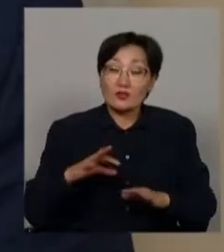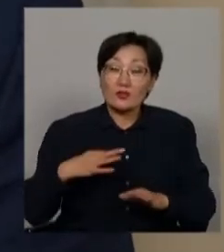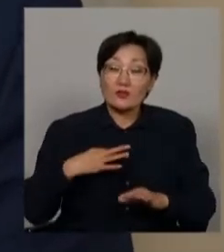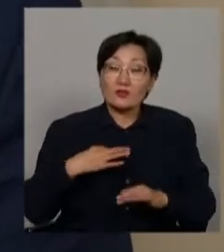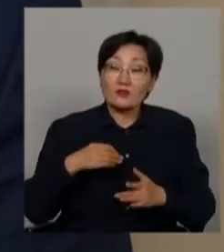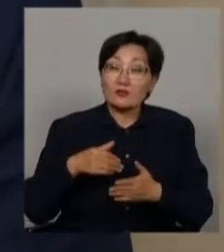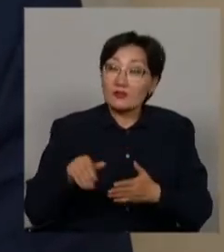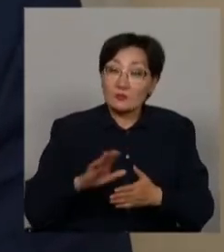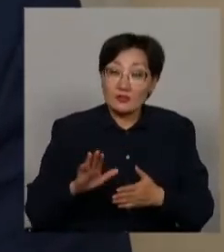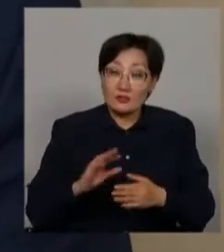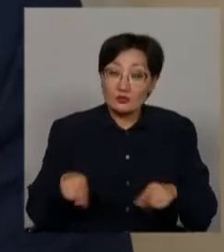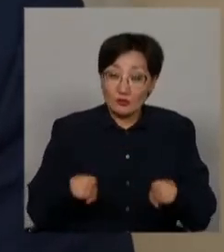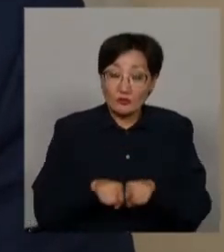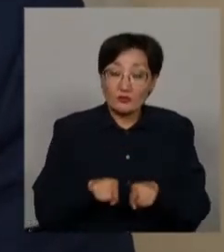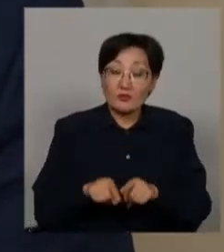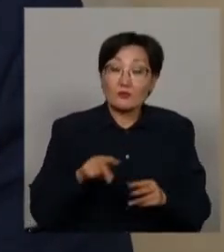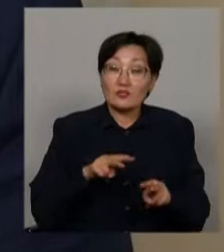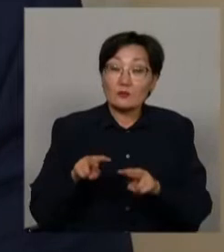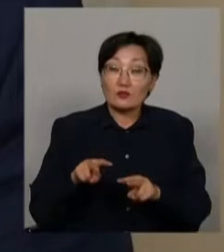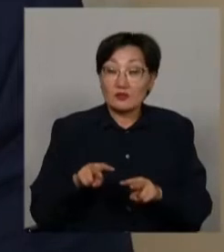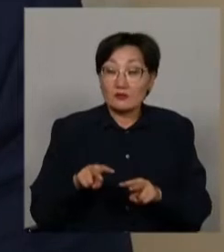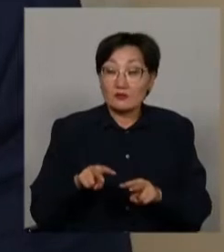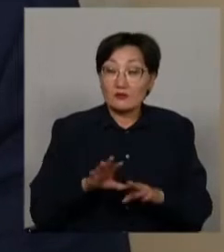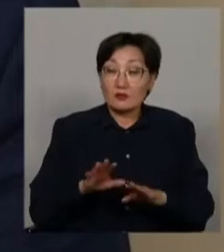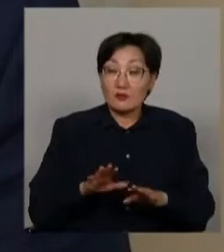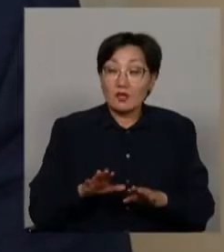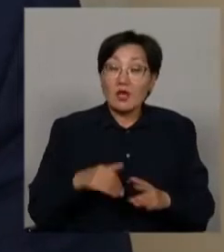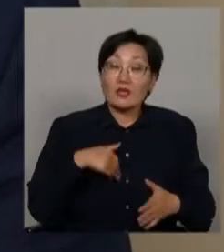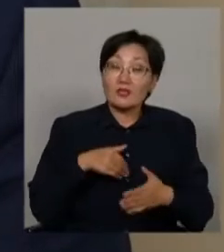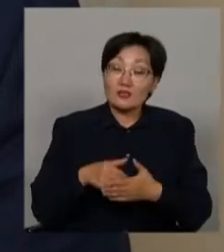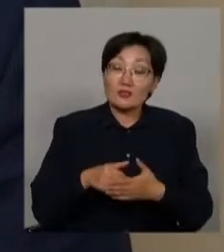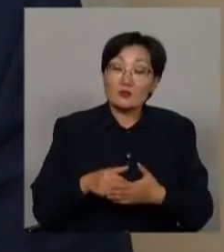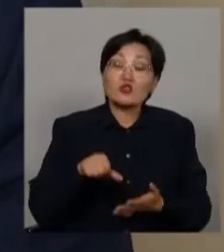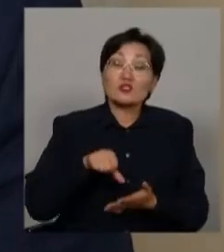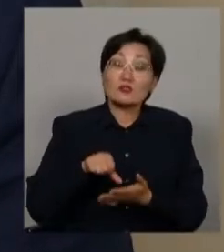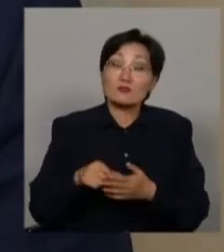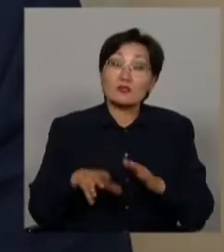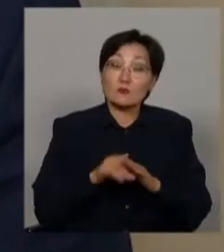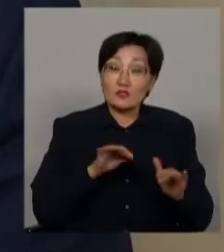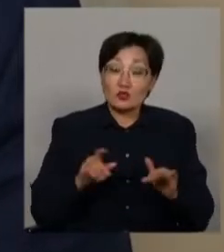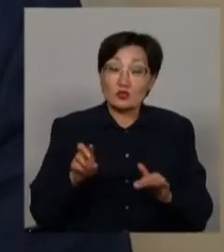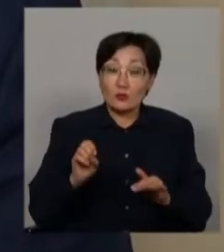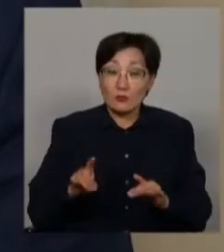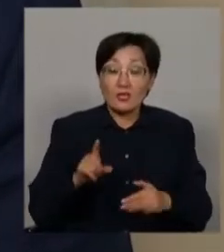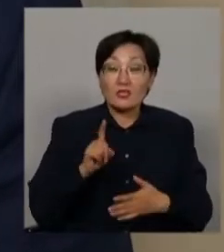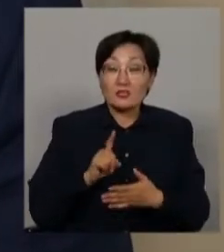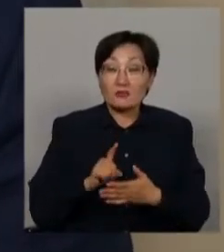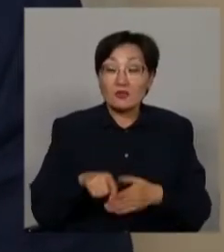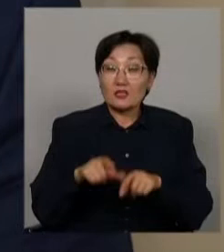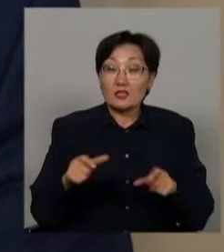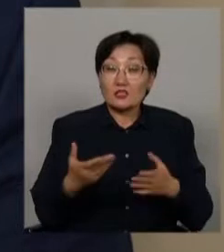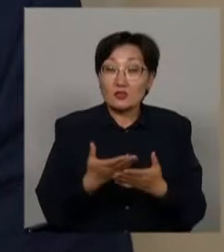участниками вот этого, наблюдали со стороны, а активно вовлекались, чтобы гражданское